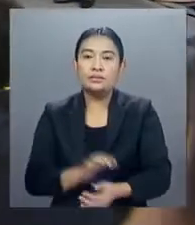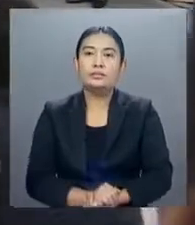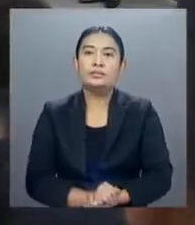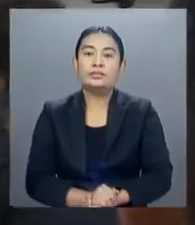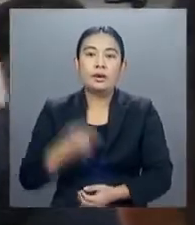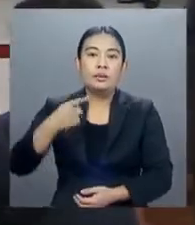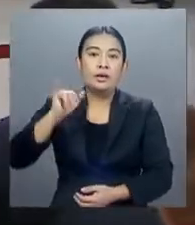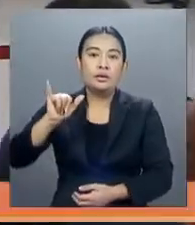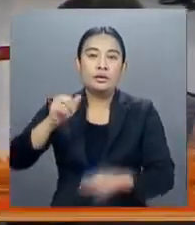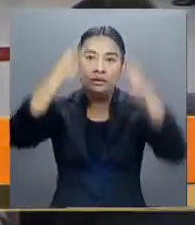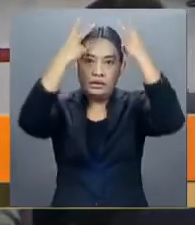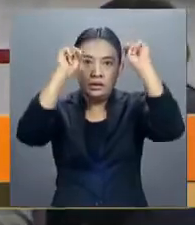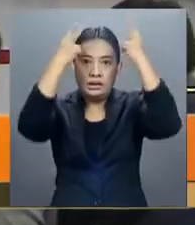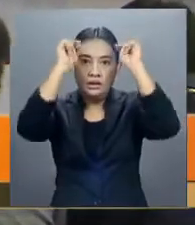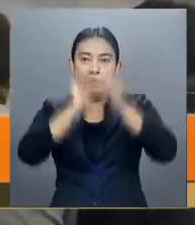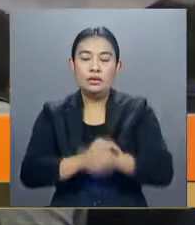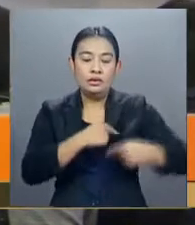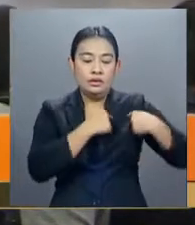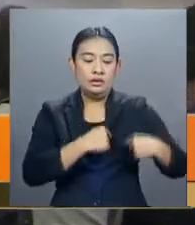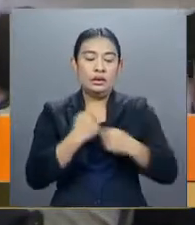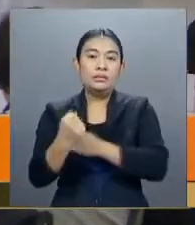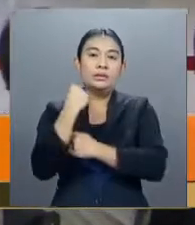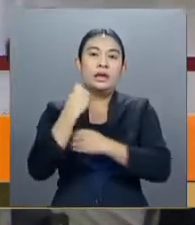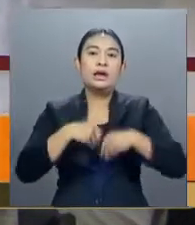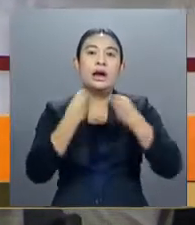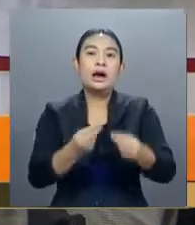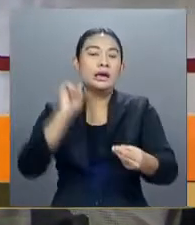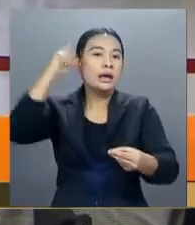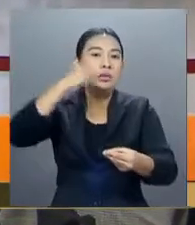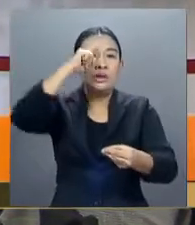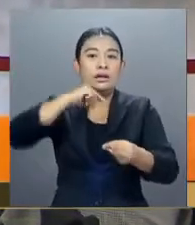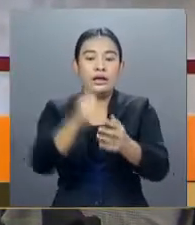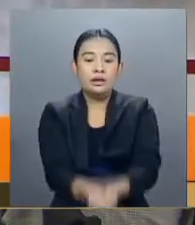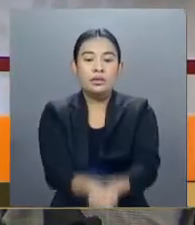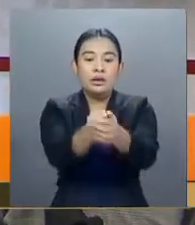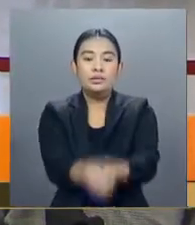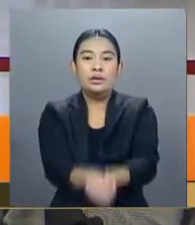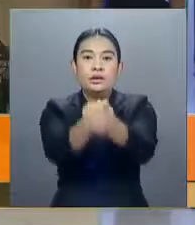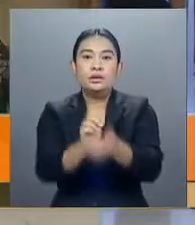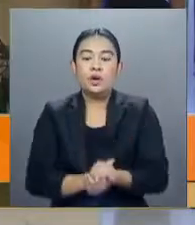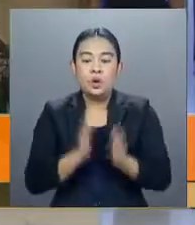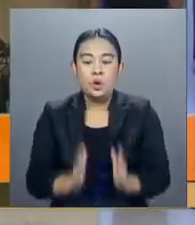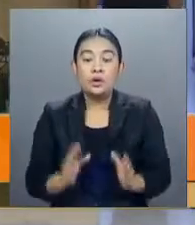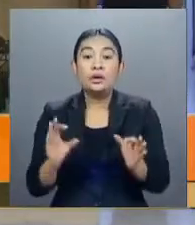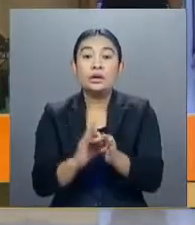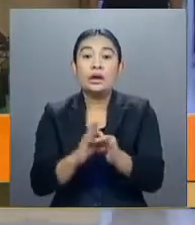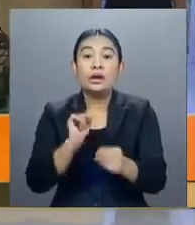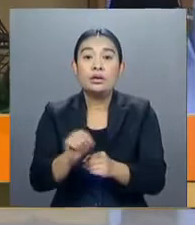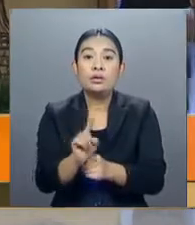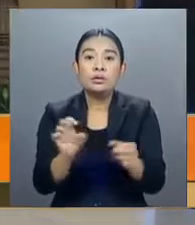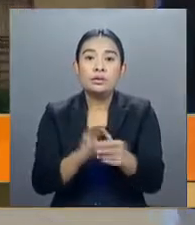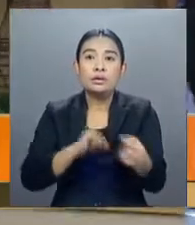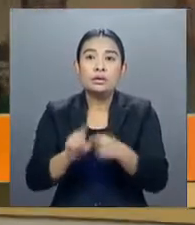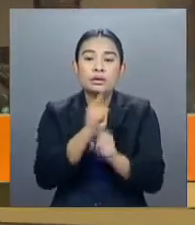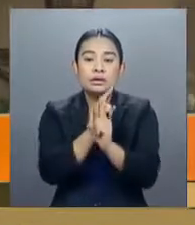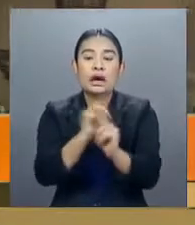โอชานายกรัฐมนตรีร่วมให้กำลังใจทีมวอลเลย์บอลสาวไทยพร้อมกับแนะนำให้ผู้ที่มีส่วนเกี่ยวข้องใช้ช่องทางการอุทธรณ์ตามกฎ